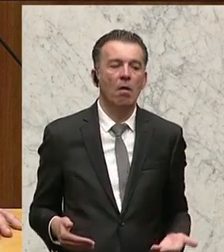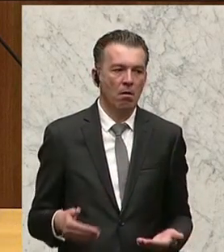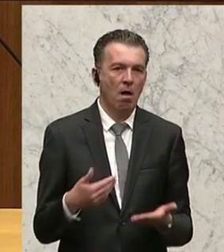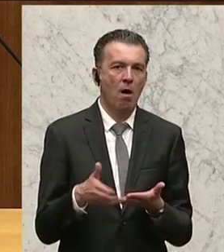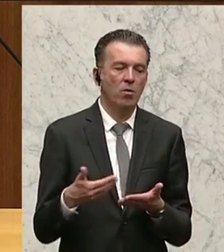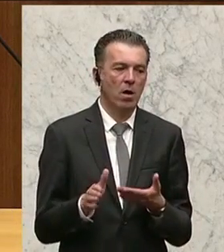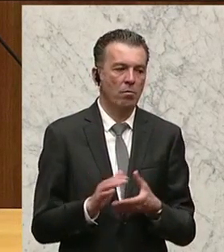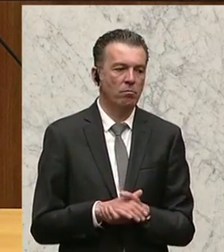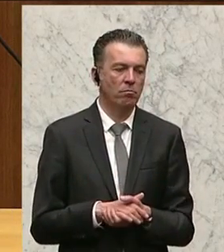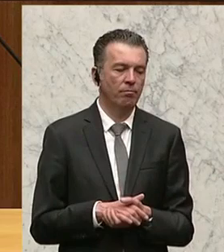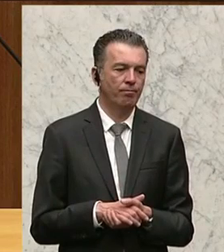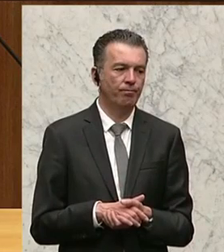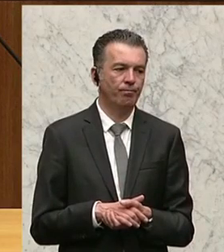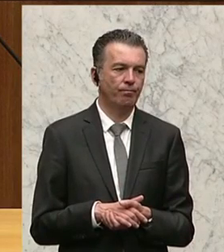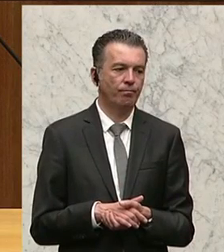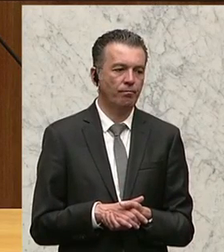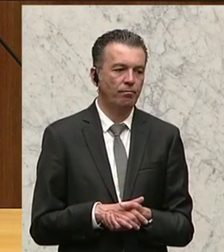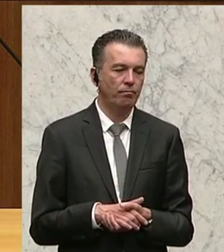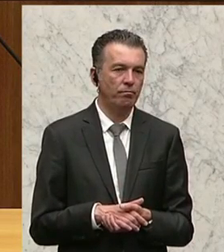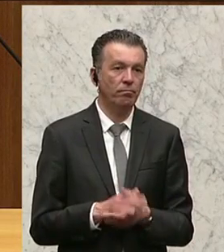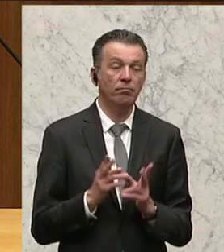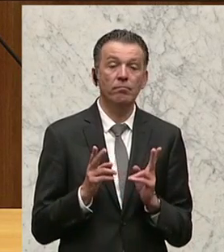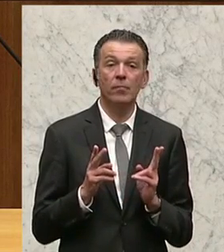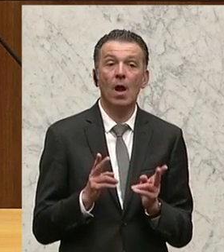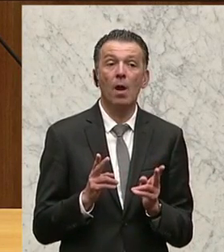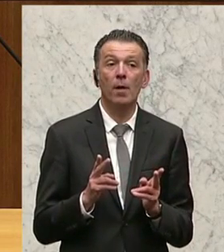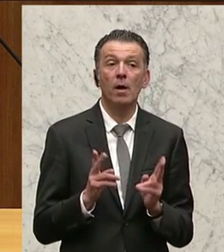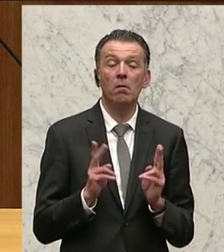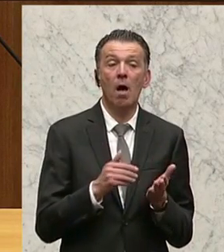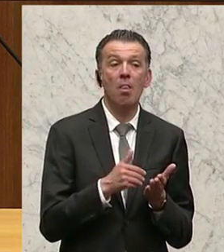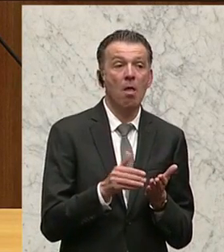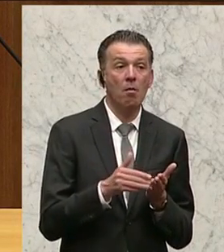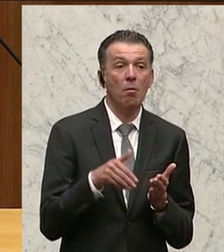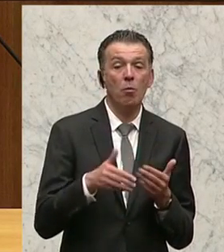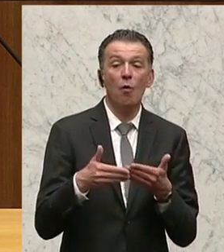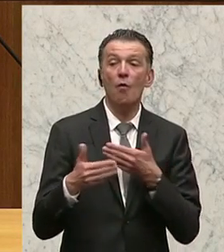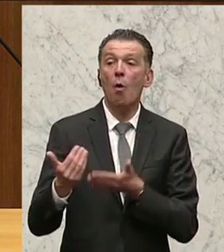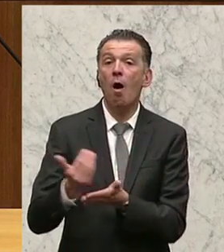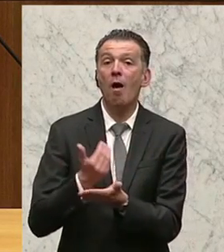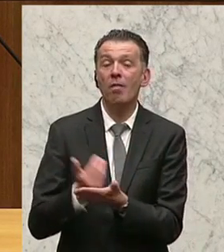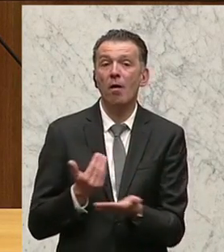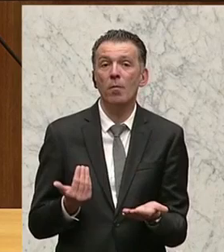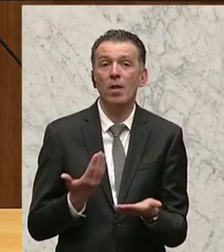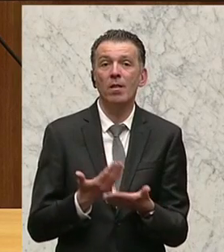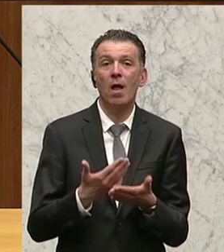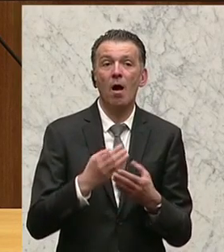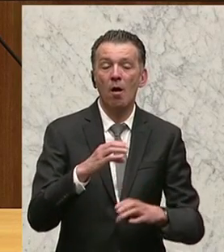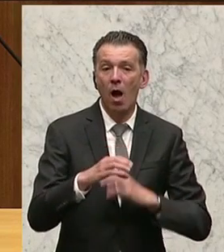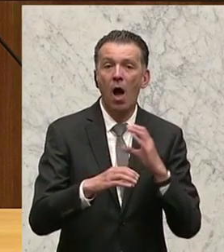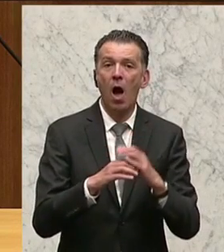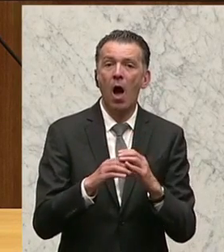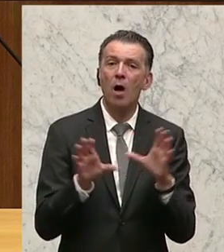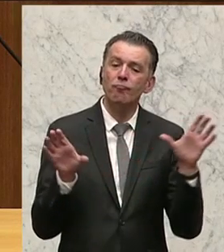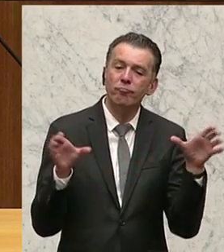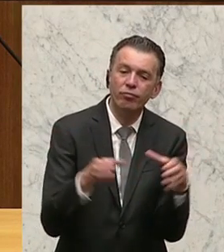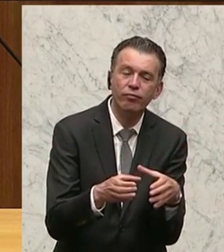Und nachdem ich nur das ausgeben kann, was ich einnehme, ist es eine Frage der Ressourcenallokation und eine